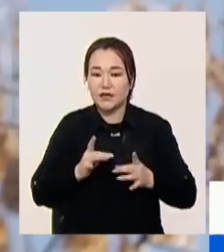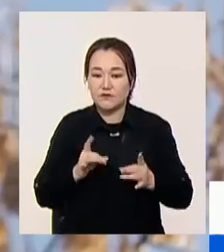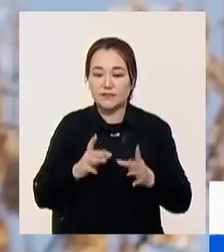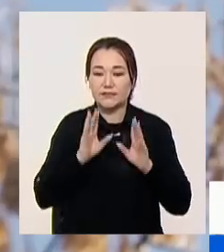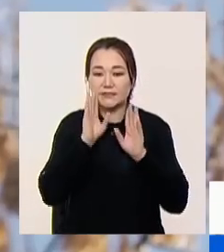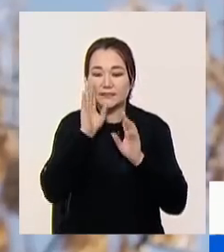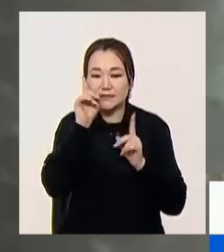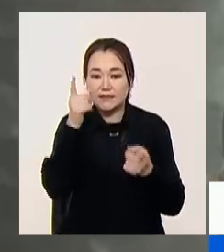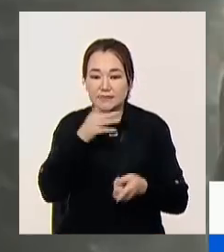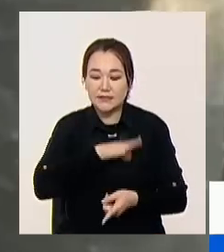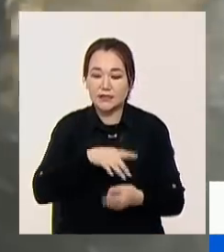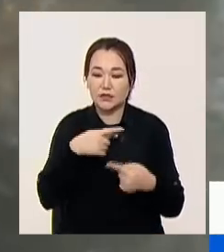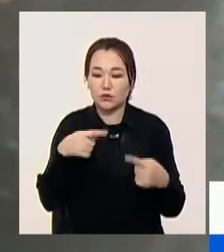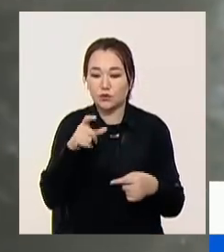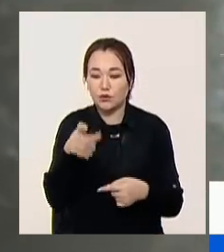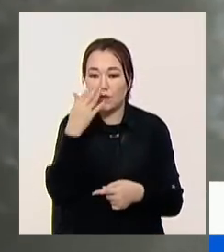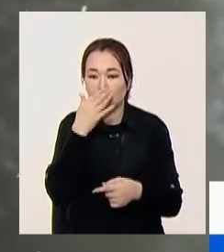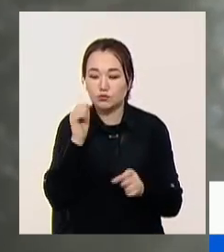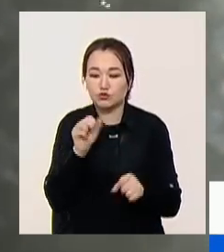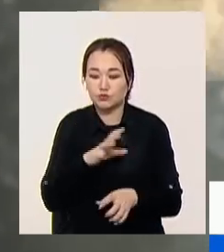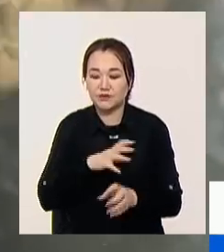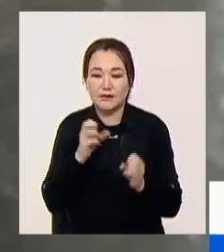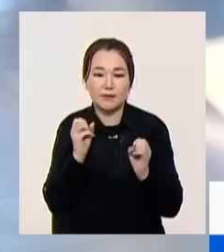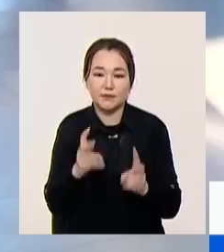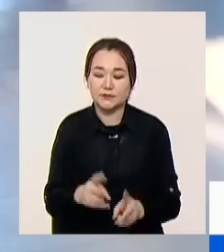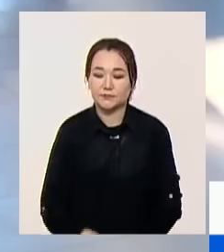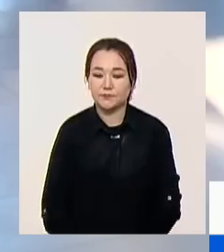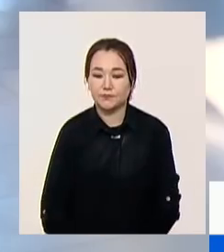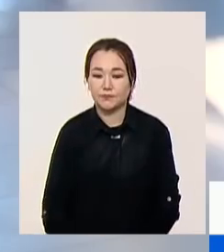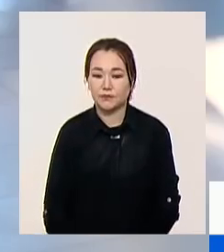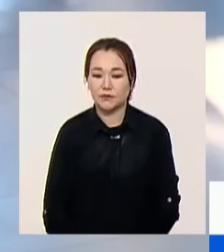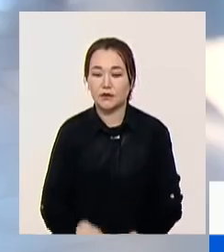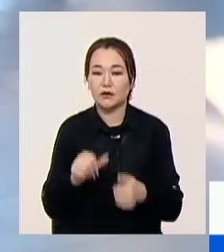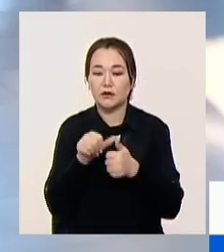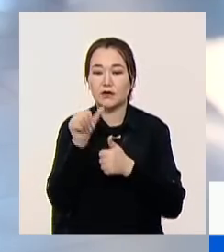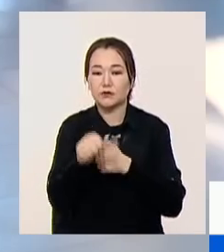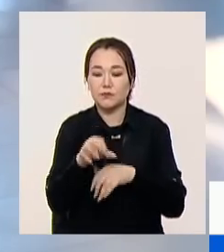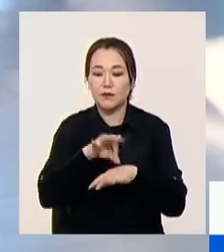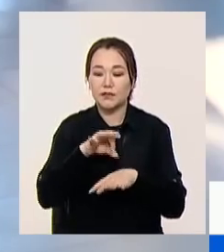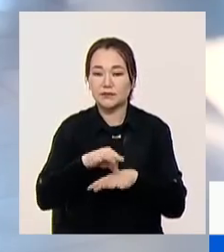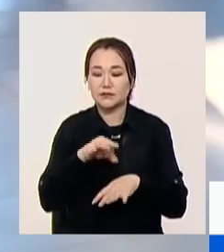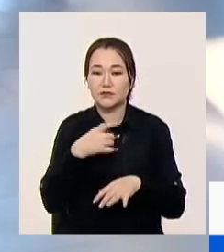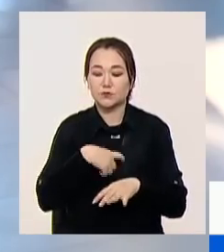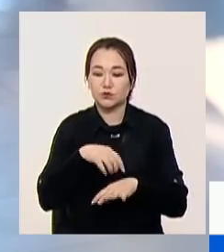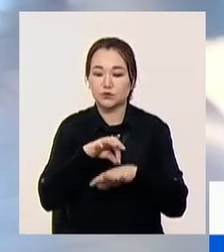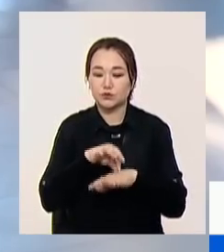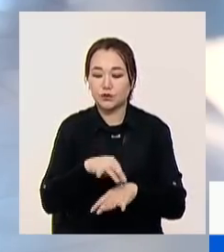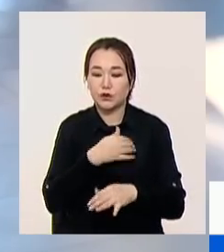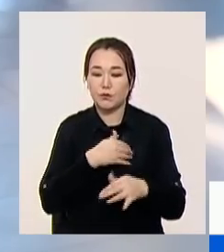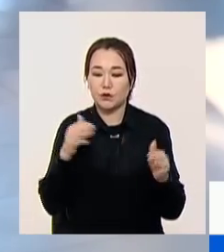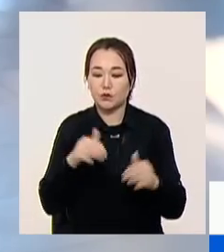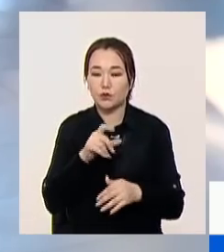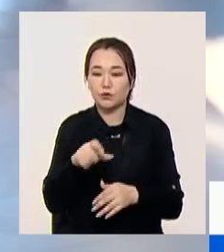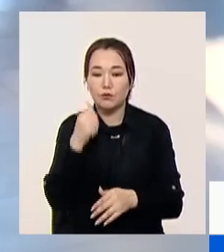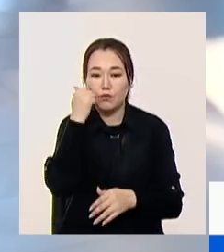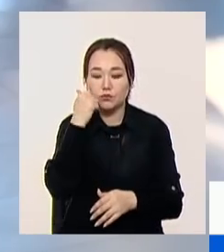для некоторых категорий людей морозы могут быть опасными. Особенно болезненно переносят перепады температуры. Это у нас люди